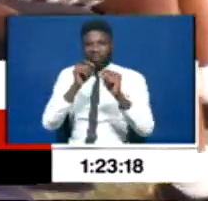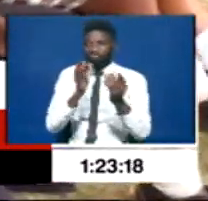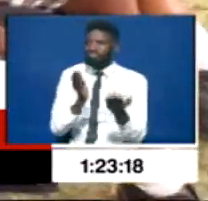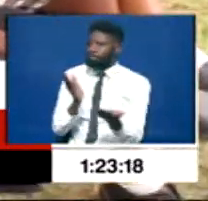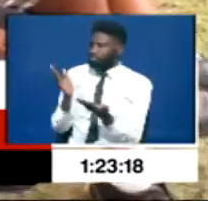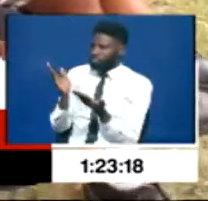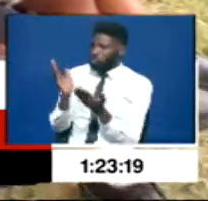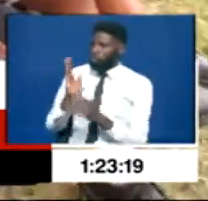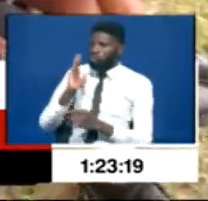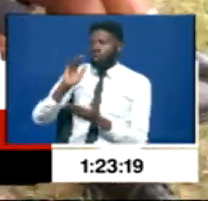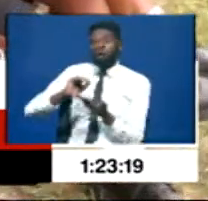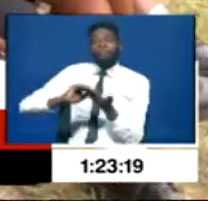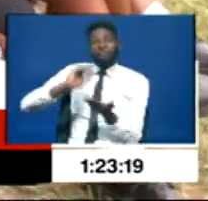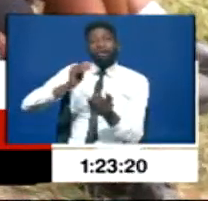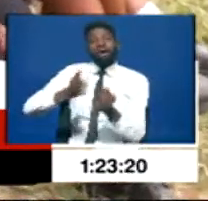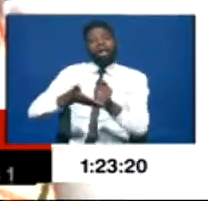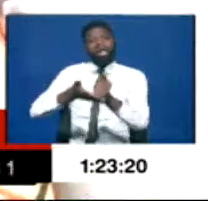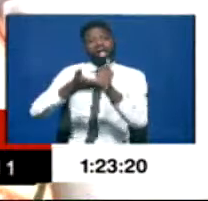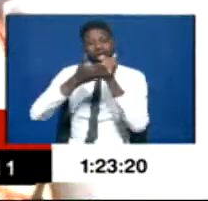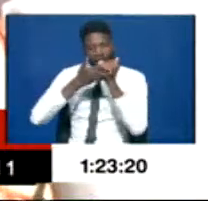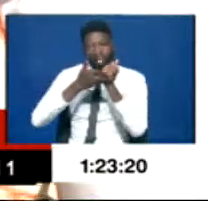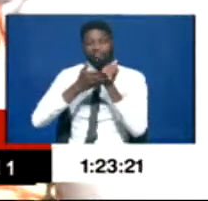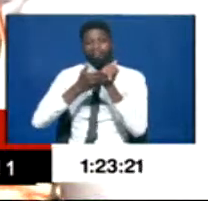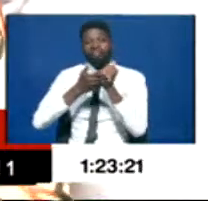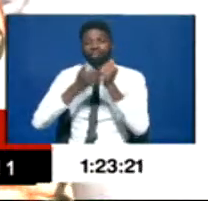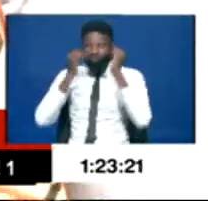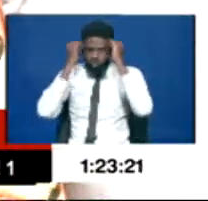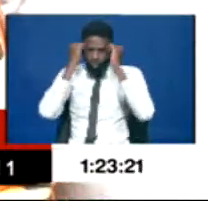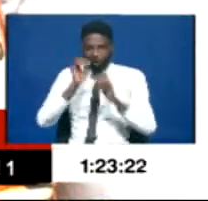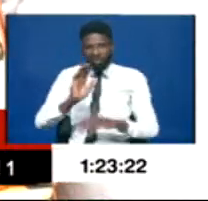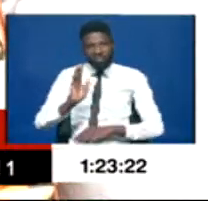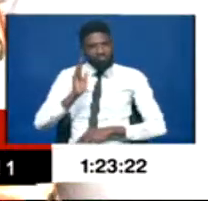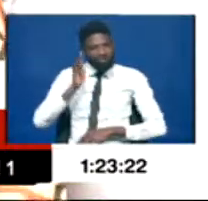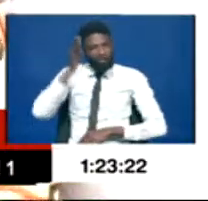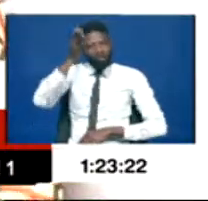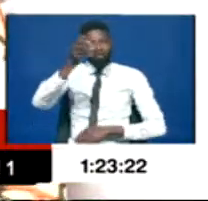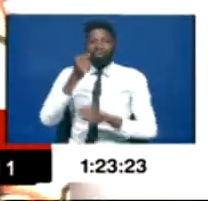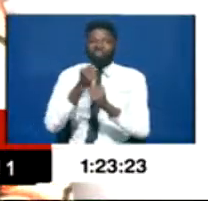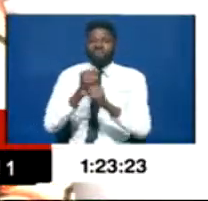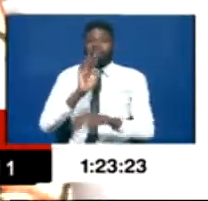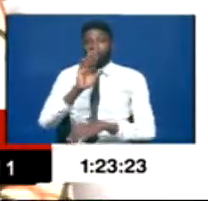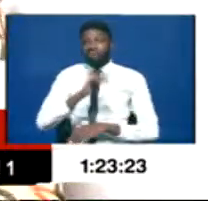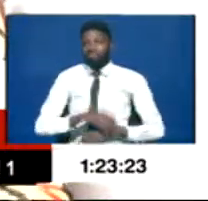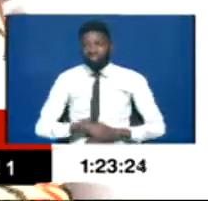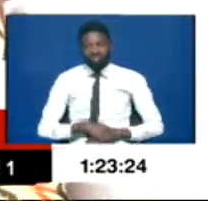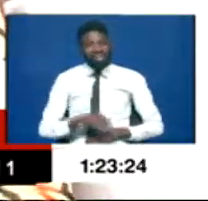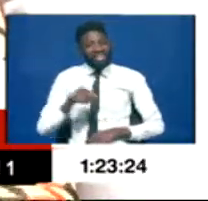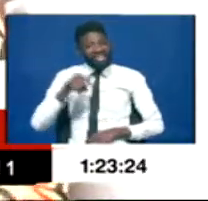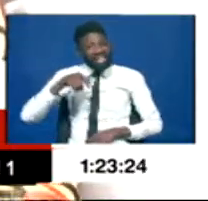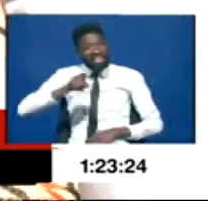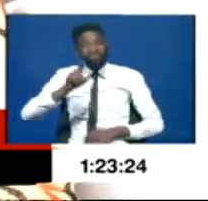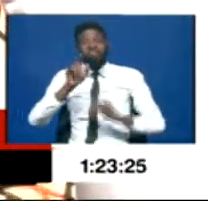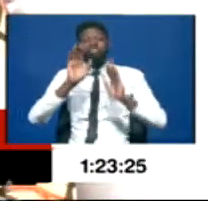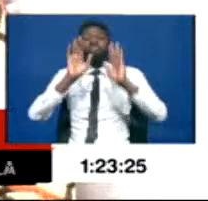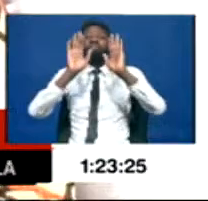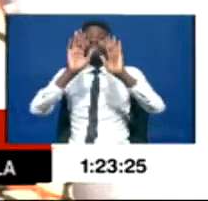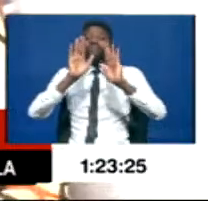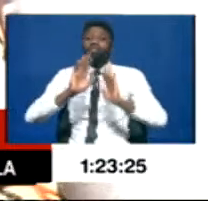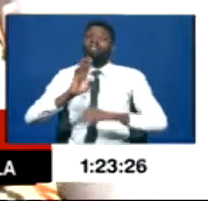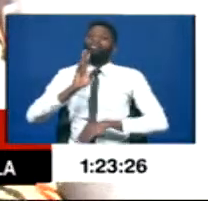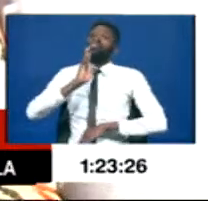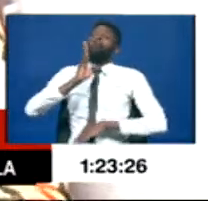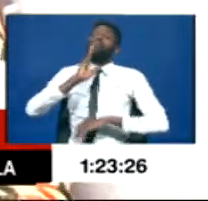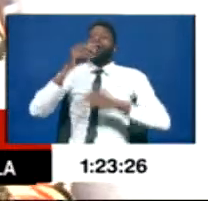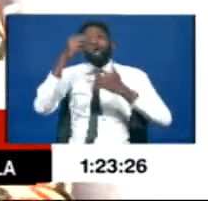way in shaping the careers of the learners. Cha muhimu kwa wanafunzi sio kwamba uongee mengi, lakini machache naweze